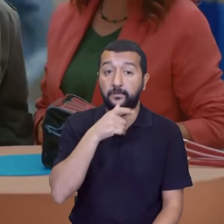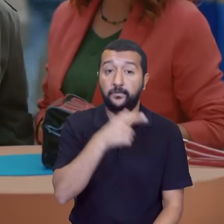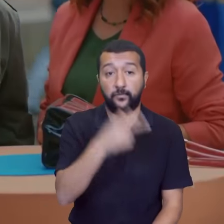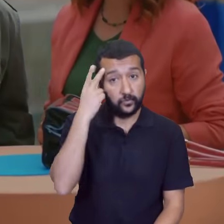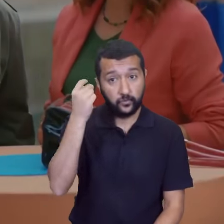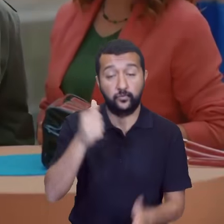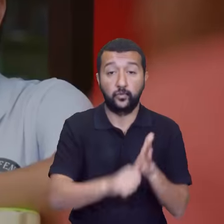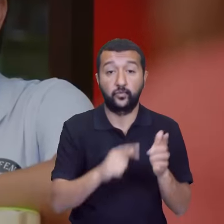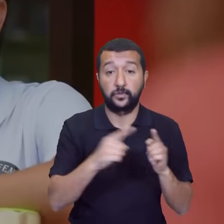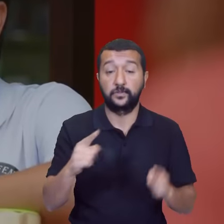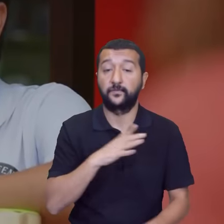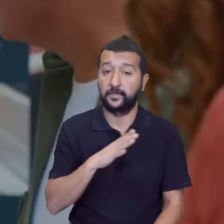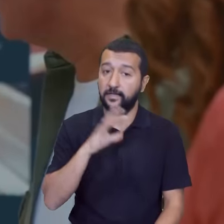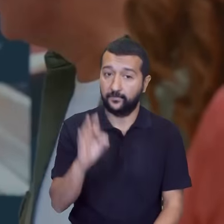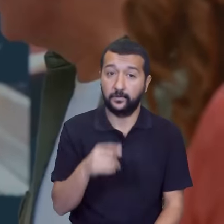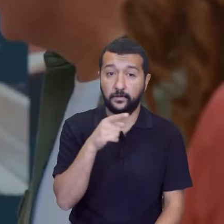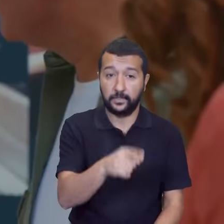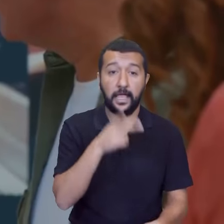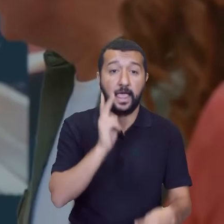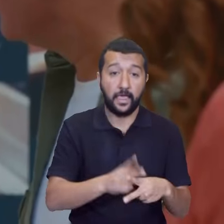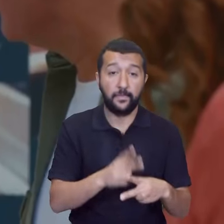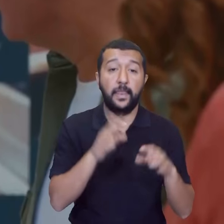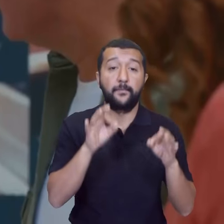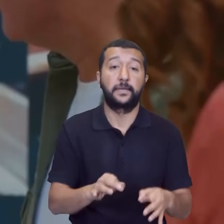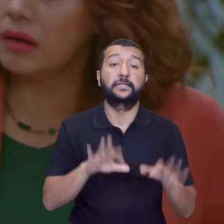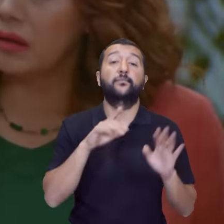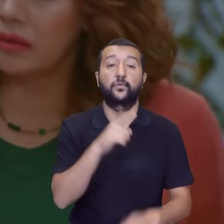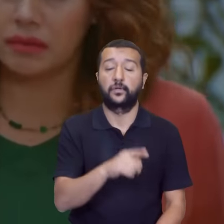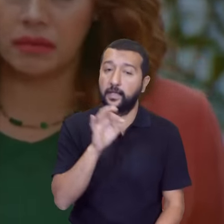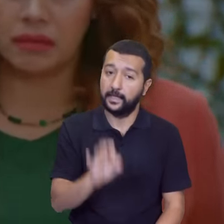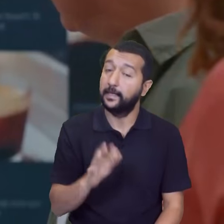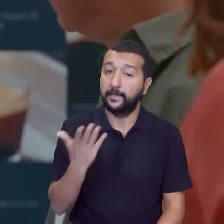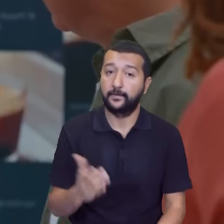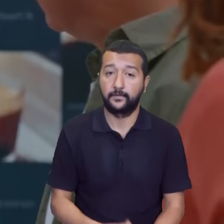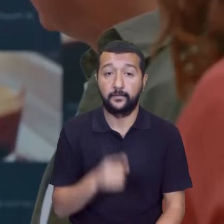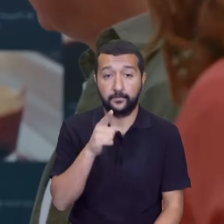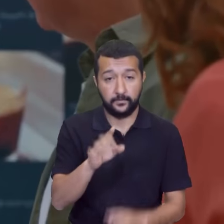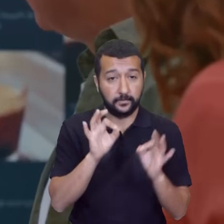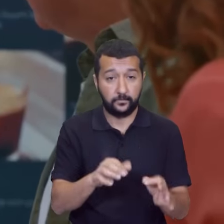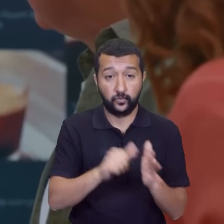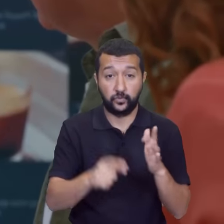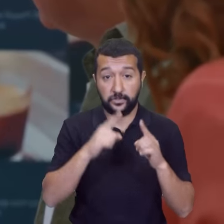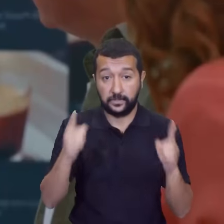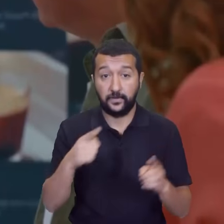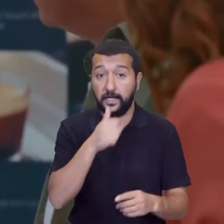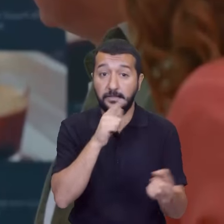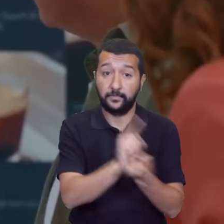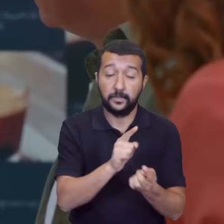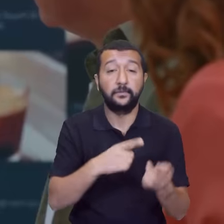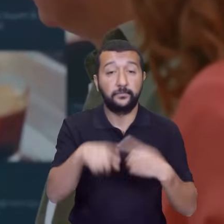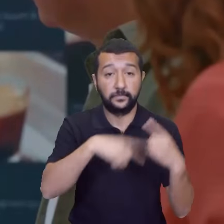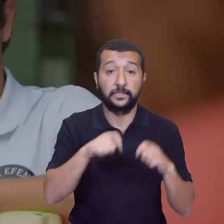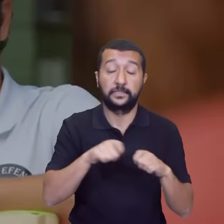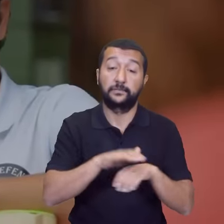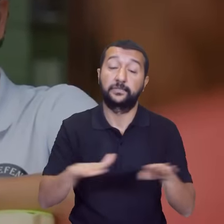bir unutturma süresi var. Evet. Öyle hemen etki etmiyor insanda yani. İşte tamam. Bu süre zarfında adamı katakulliye getirip